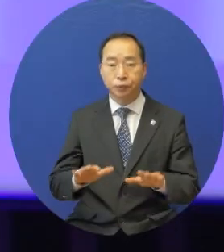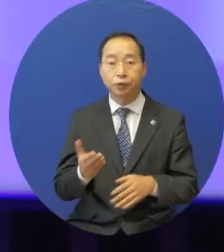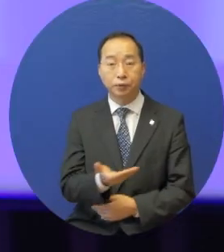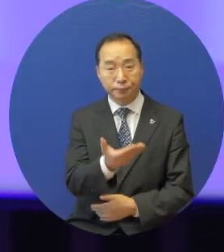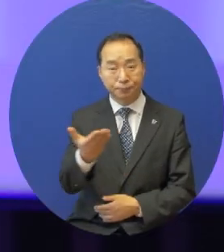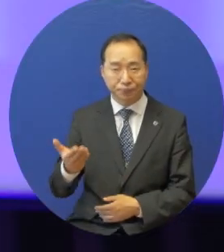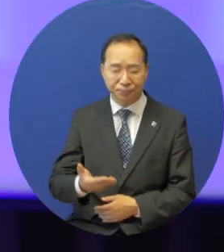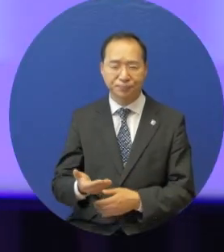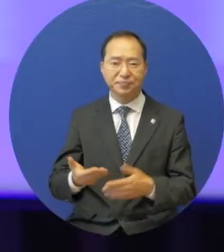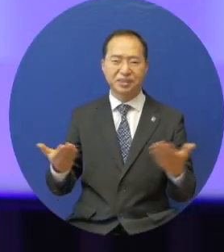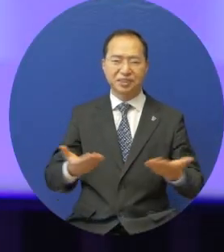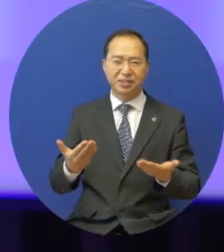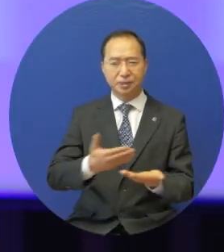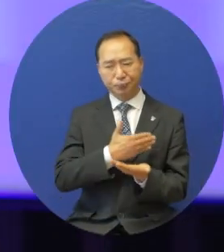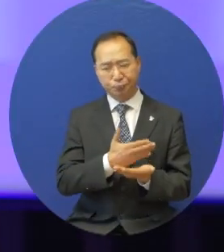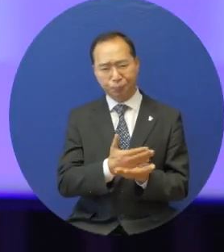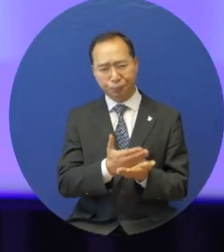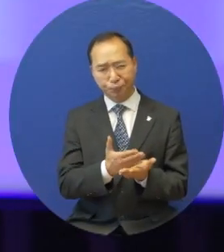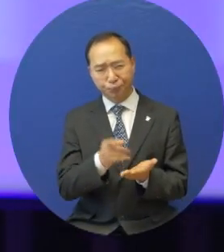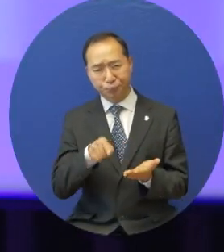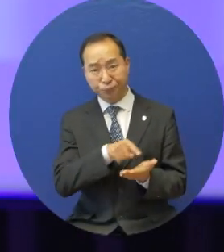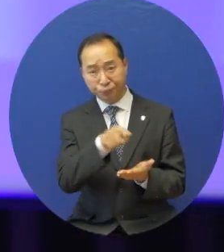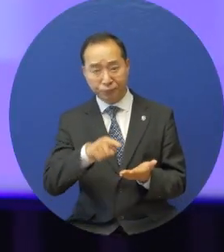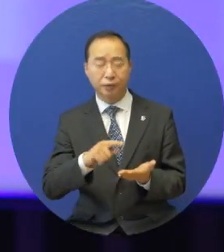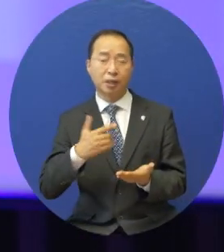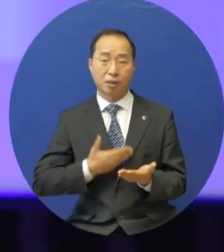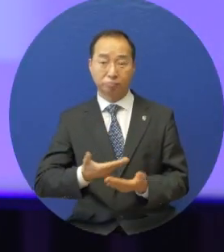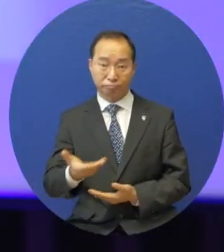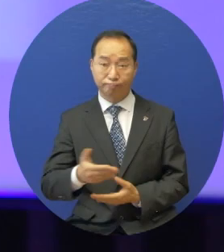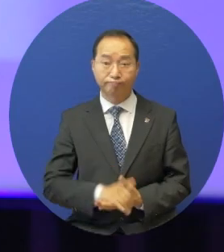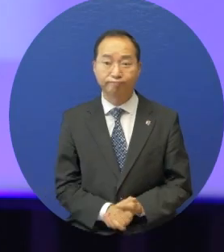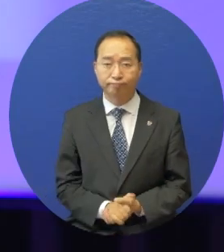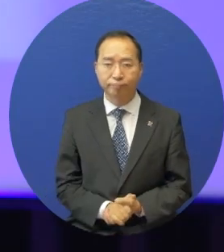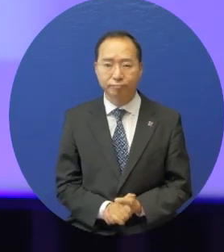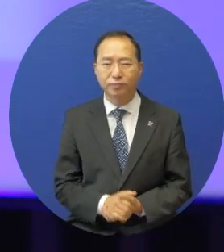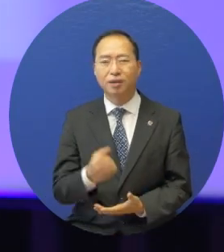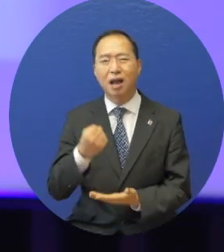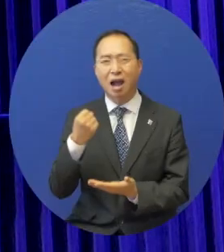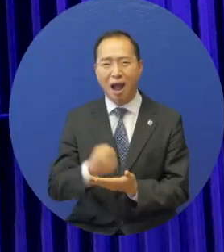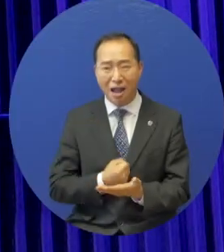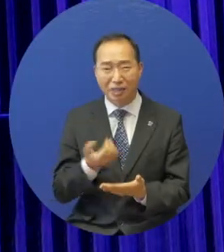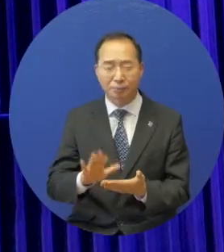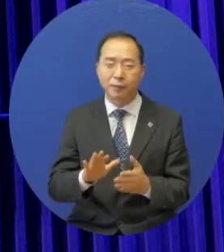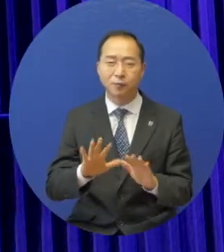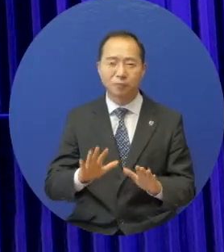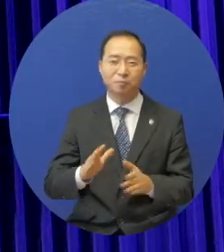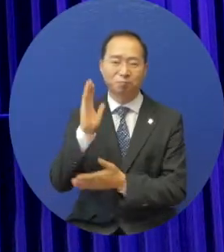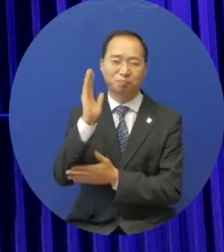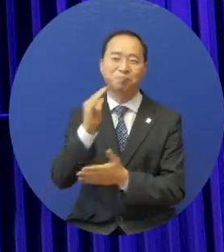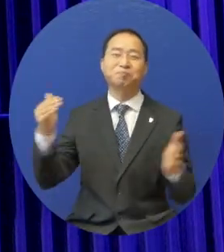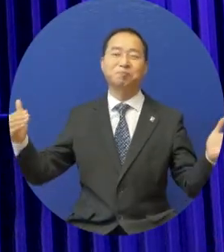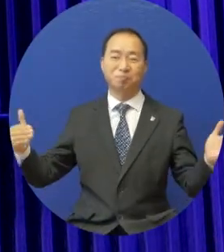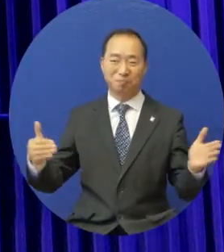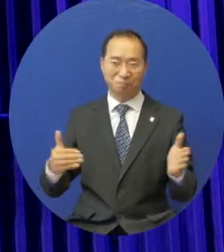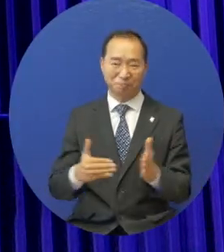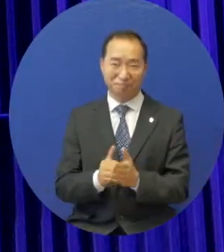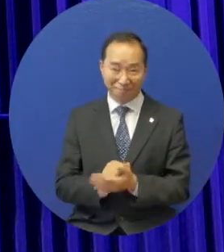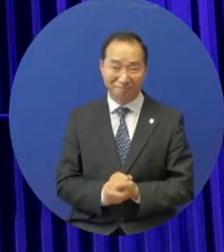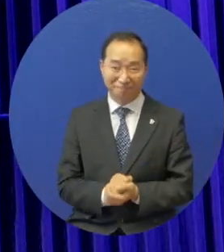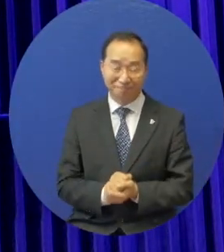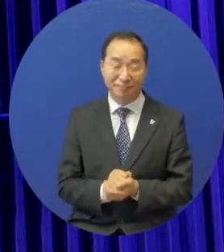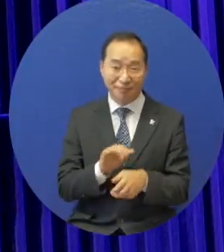오늘 여러분들과 직업, 다양한 직업군과 직업을 가지고 소통을 했는데요. 조금 아쉽지만 오늘 강연은 여기서 마무리하도록